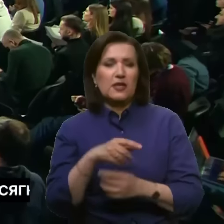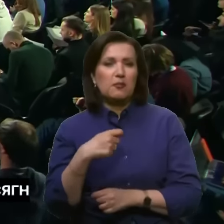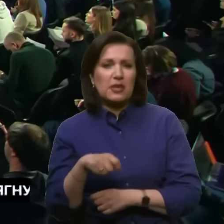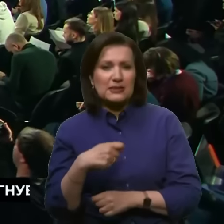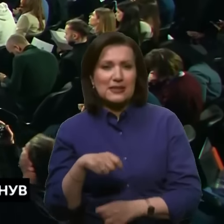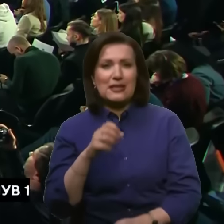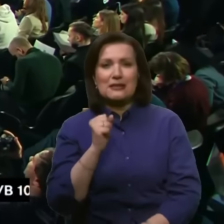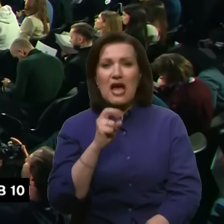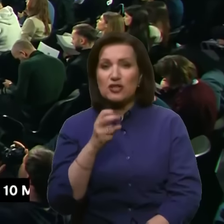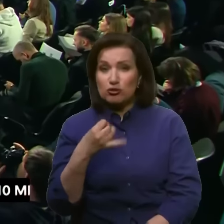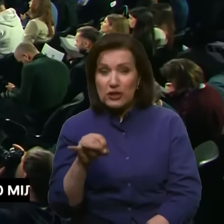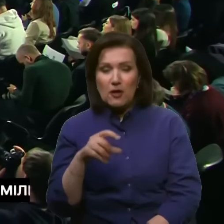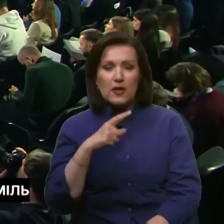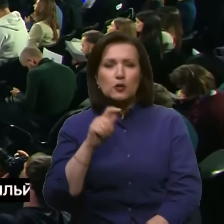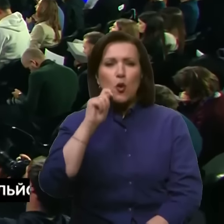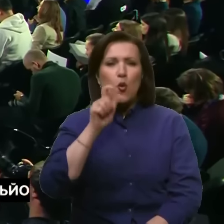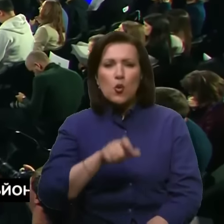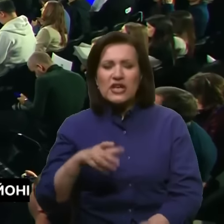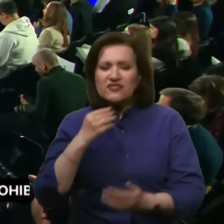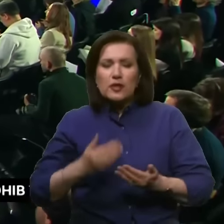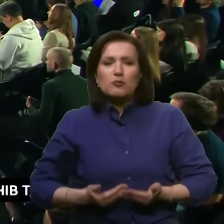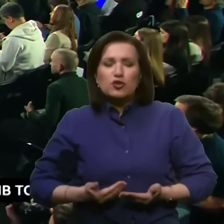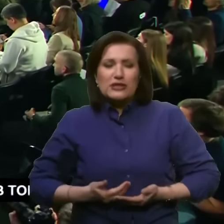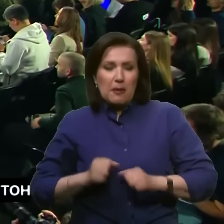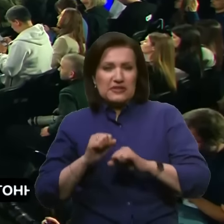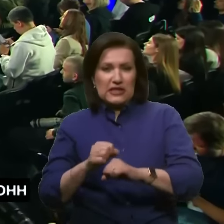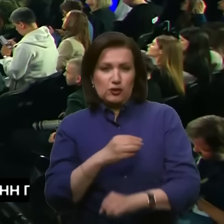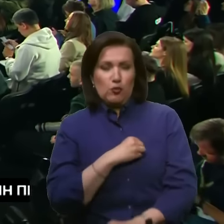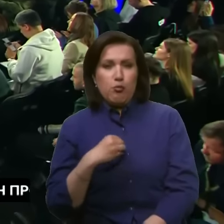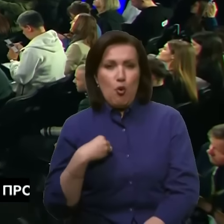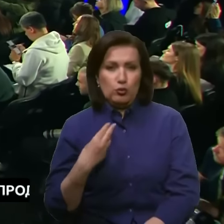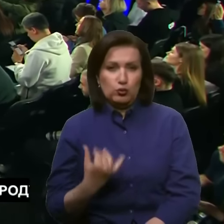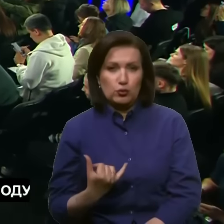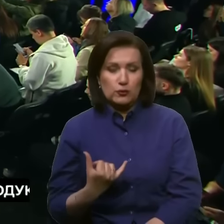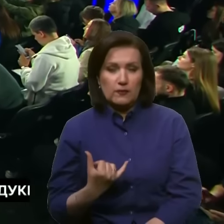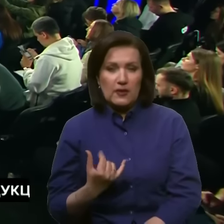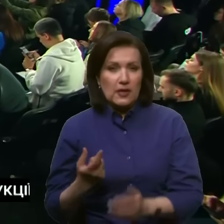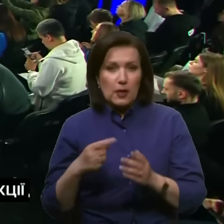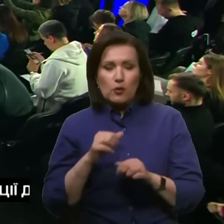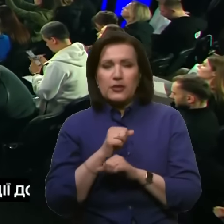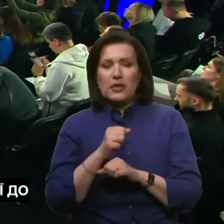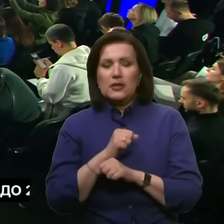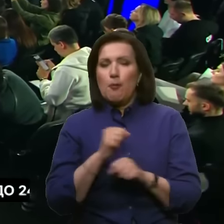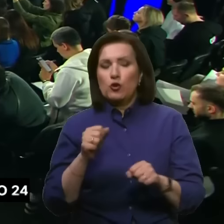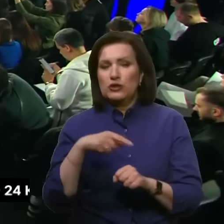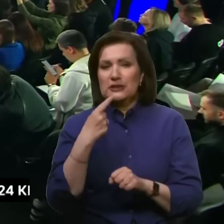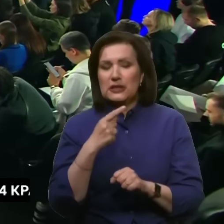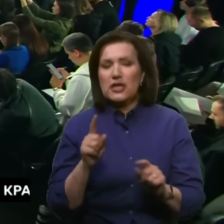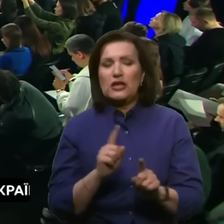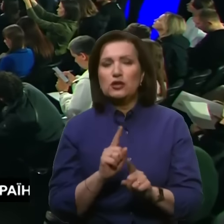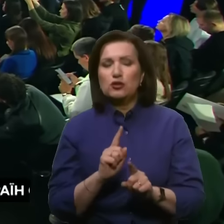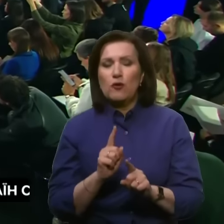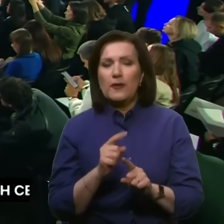президент Анджей, він говорив, що українці своїм життям захищають Польщу. Тобто не можна сказати,